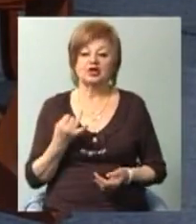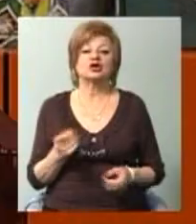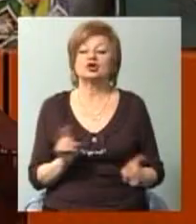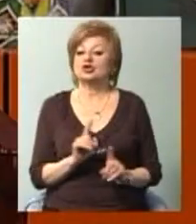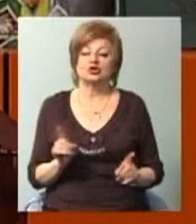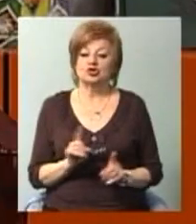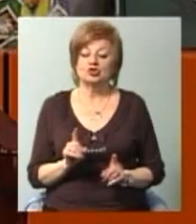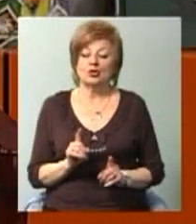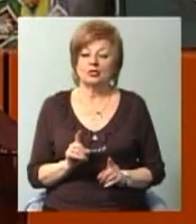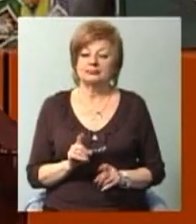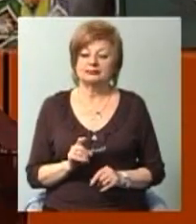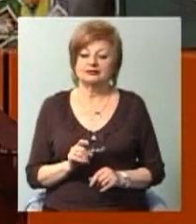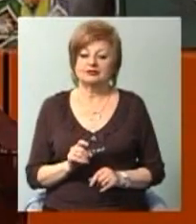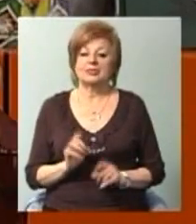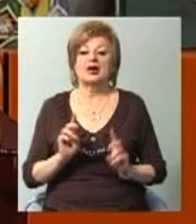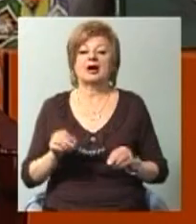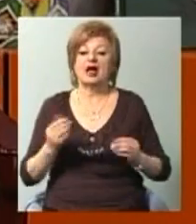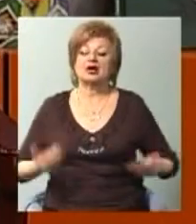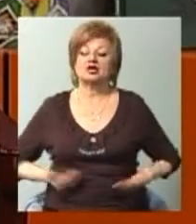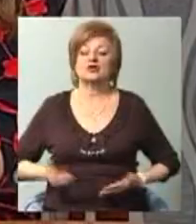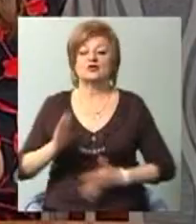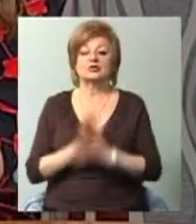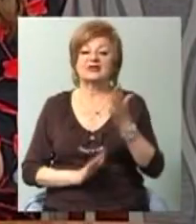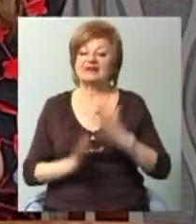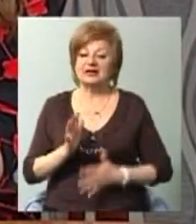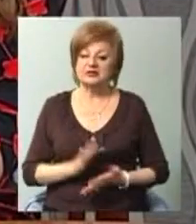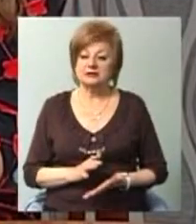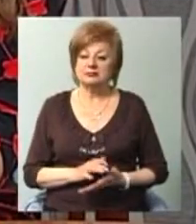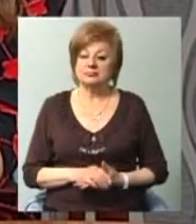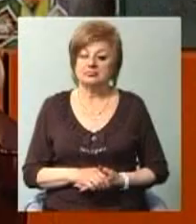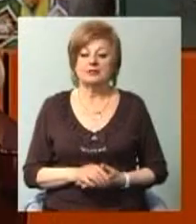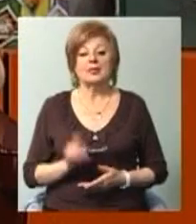що, власне, як вони живуть в лісі, в степу?